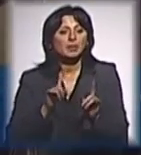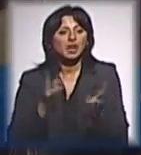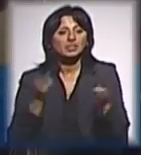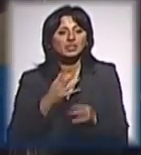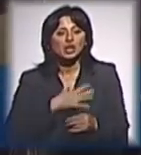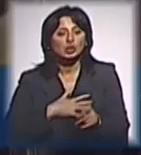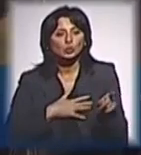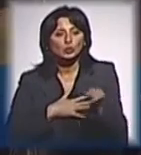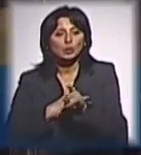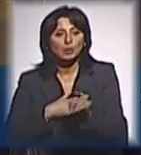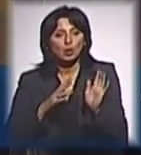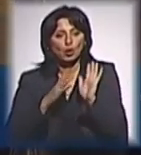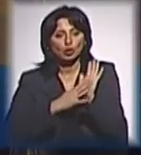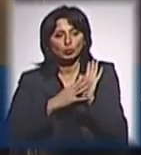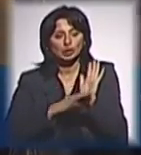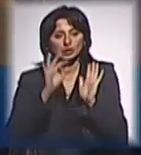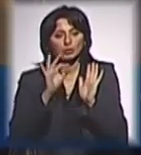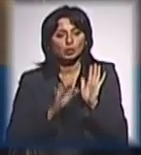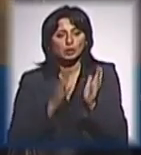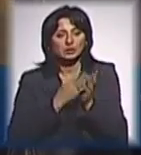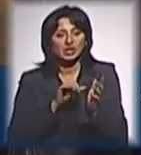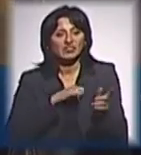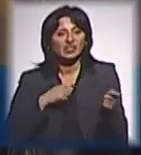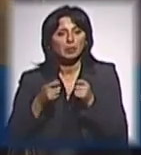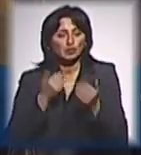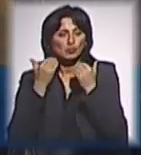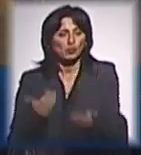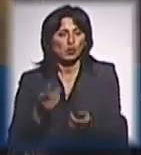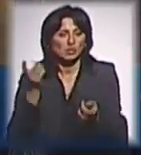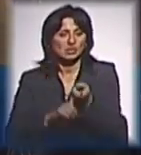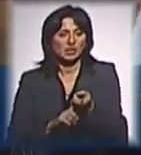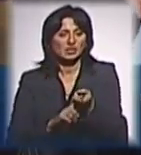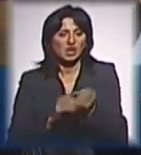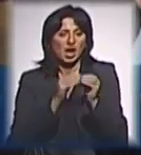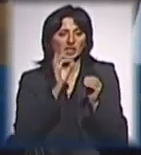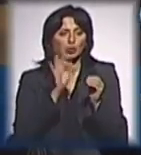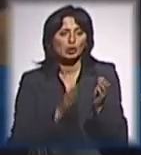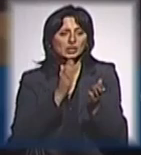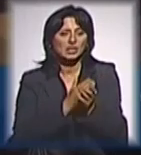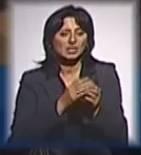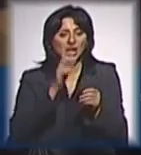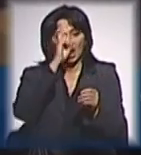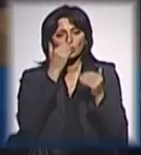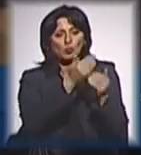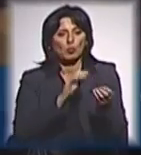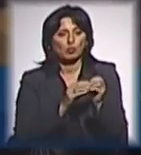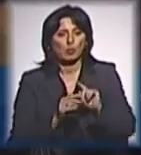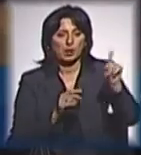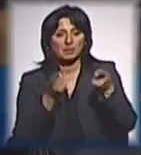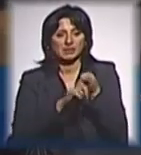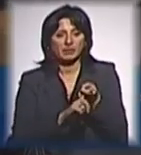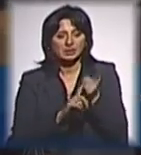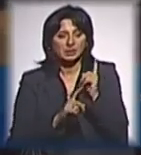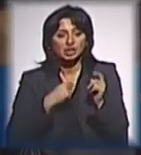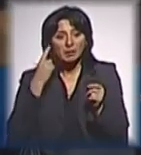რას აწუხებთ, 90% ეს არის თვითმმართველობების კომპეტენცია და მხოლოდ 10% არის ცენტრალური ხელისუფლების კომპეტენცია. ანუ